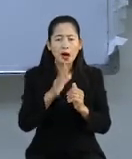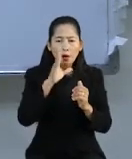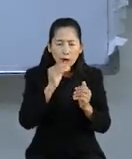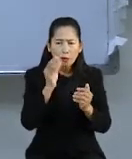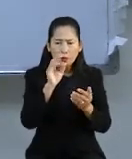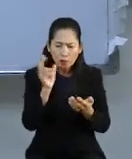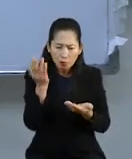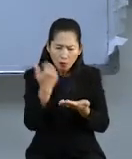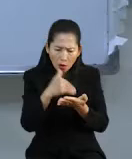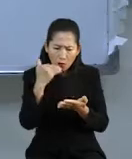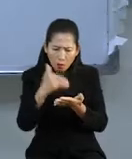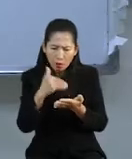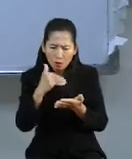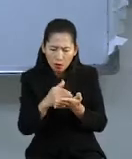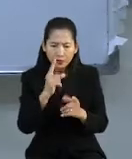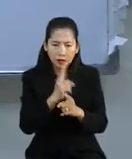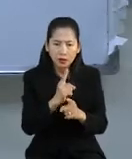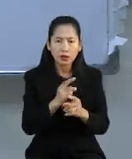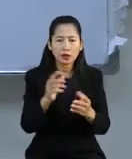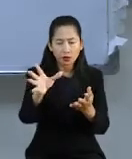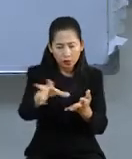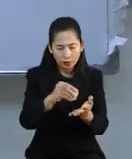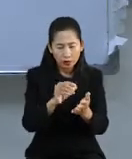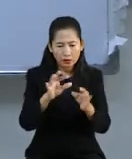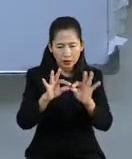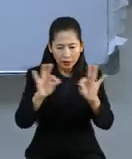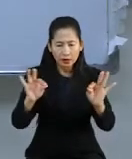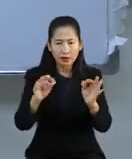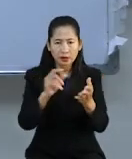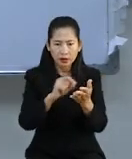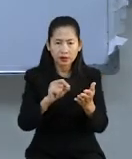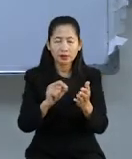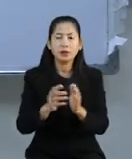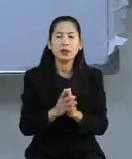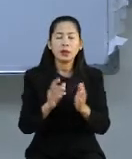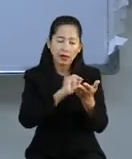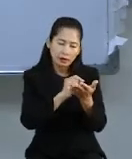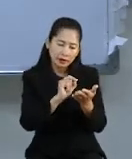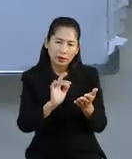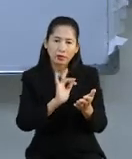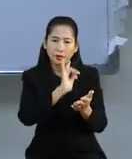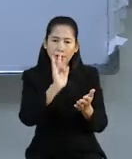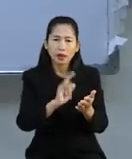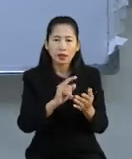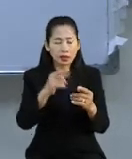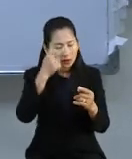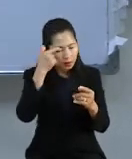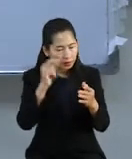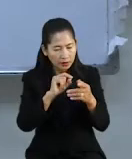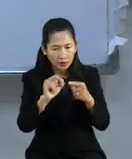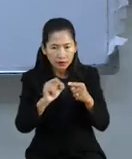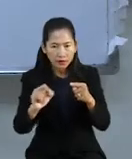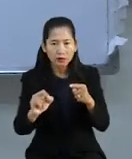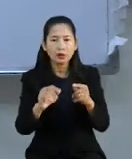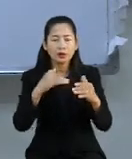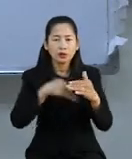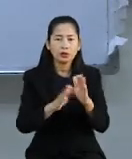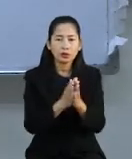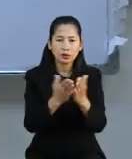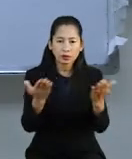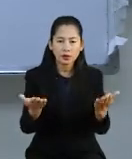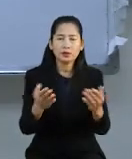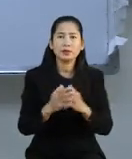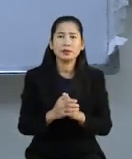dây buôn trăm xa. Trong trời hai xong con sẽ lọ lưu cực đá. Ai sẽ để bà bà khám ác đáy rồi con sẽ bị tay mà đón châu nó sẽ phơi được bà